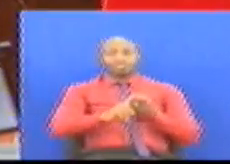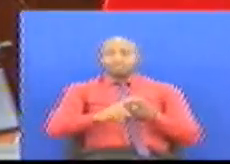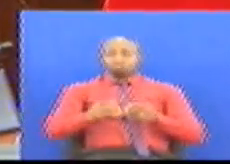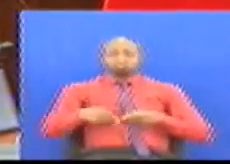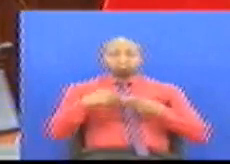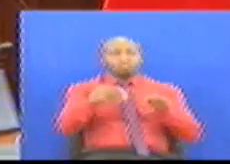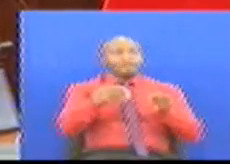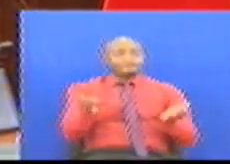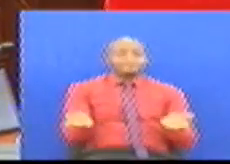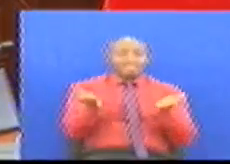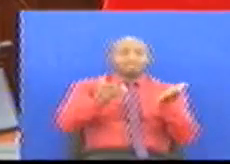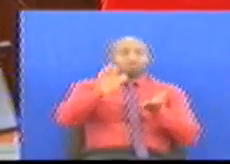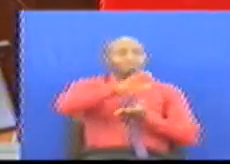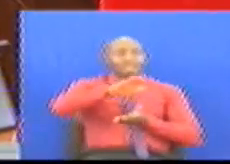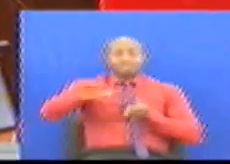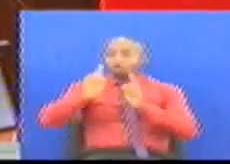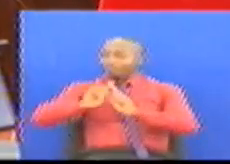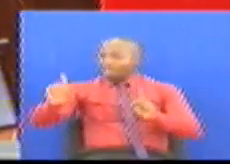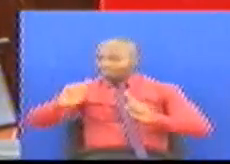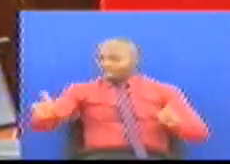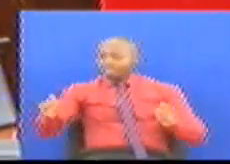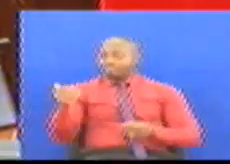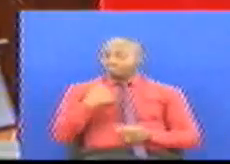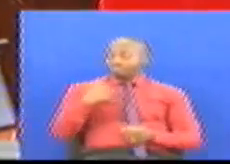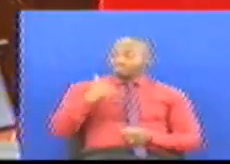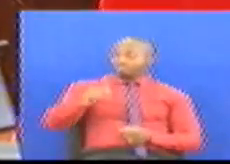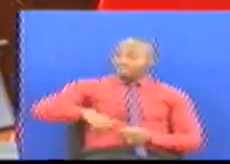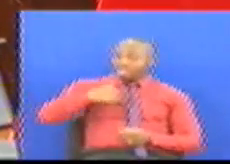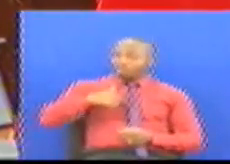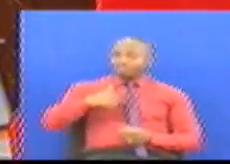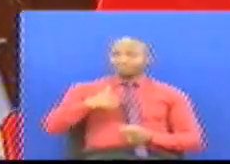kwenye maeneo mbalimbali, kwa sababu hata mimi